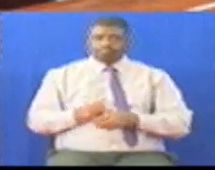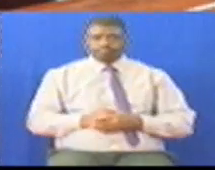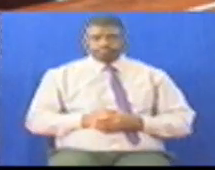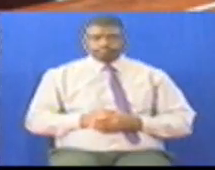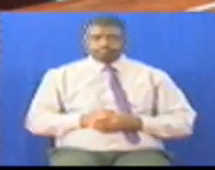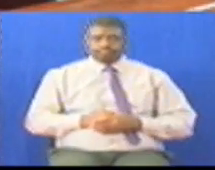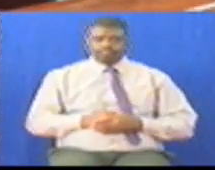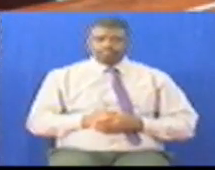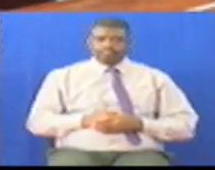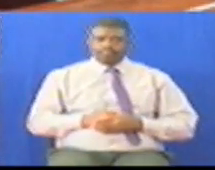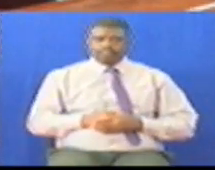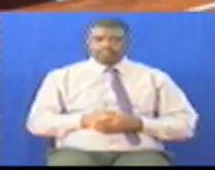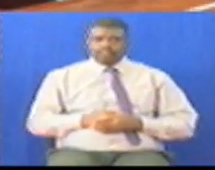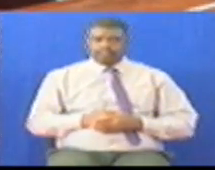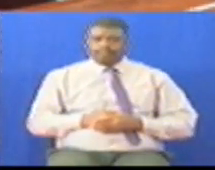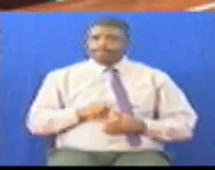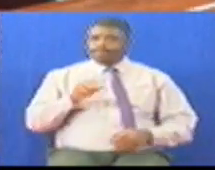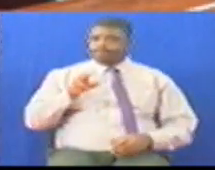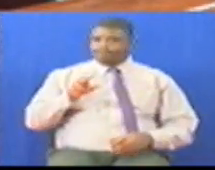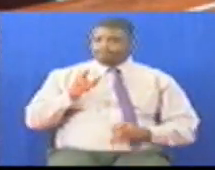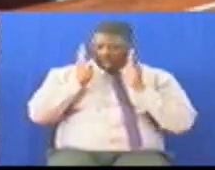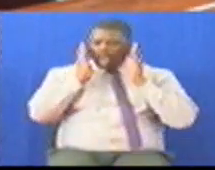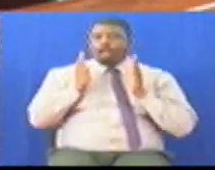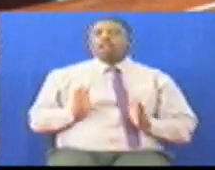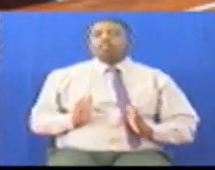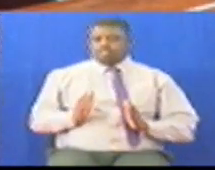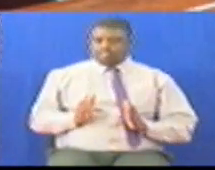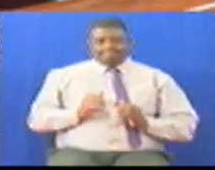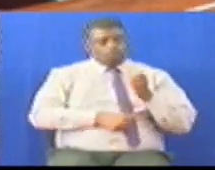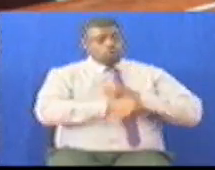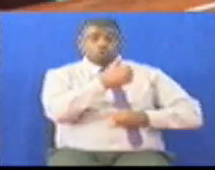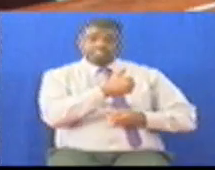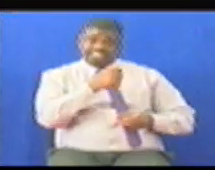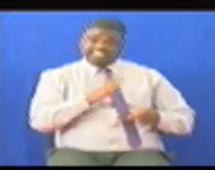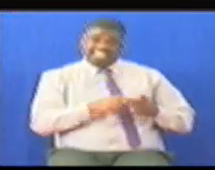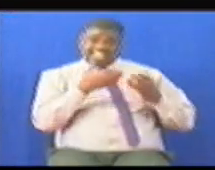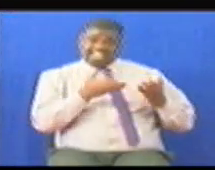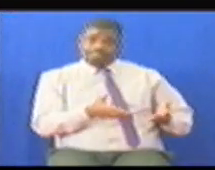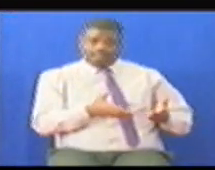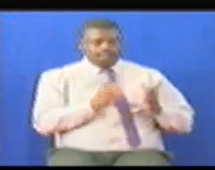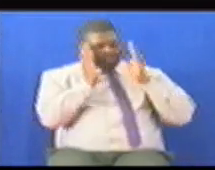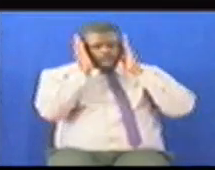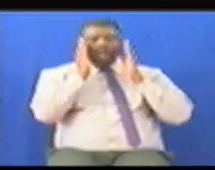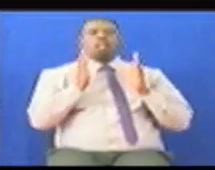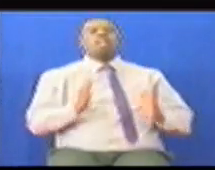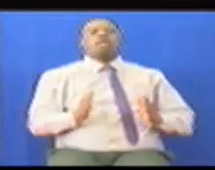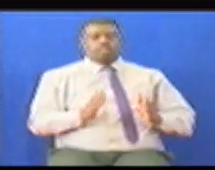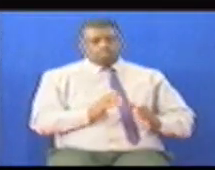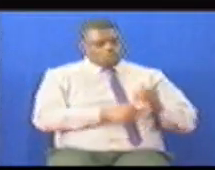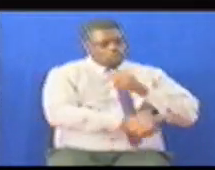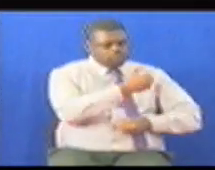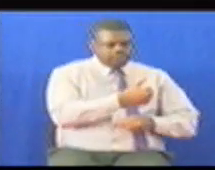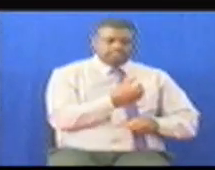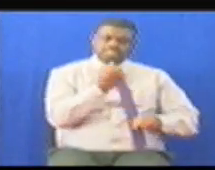Rais, Sekretarieti ya Maadili ya Viongozi, kwa hapa kubwa jipya tu ni kwamba Sekretarieti ya Maadili ya Viongozi pamoja na kazi zao za kila